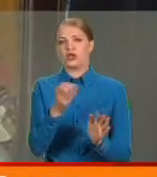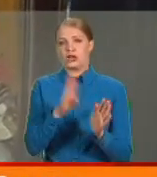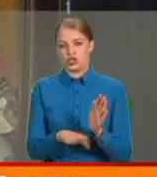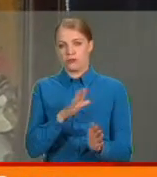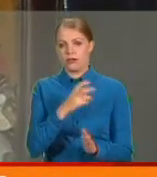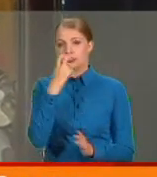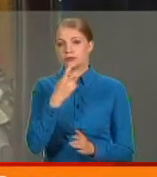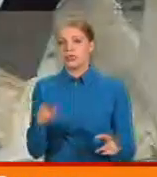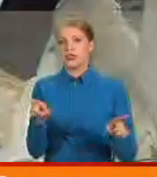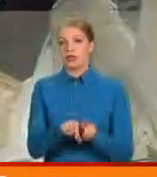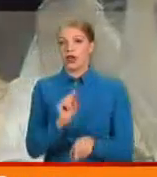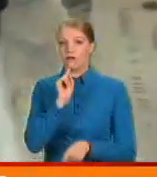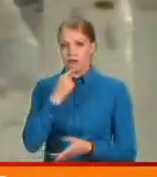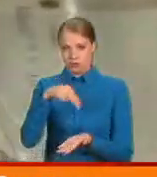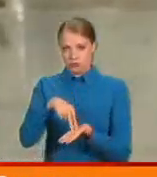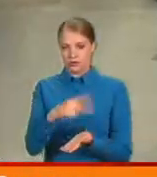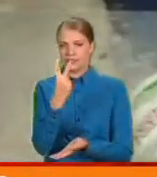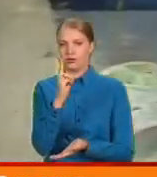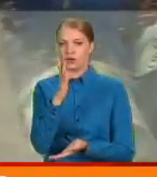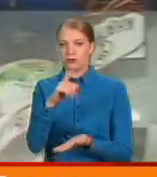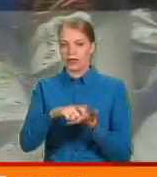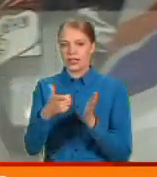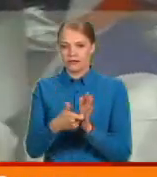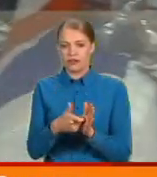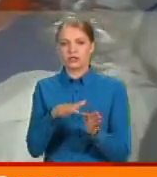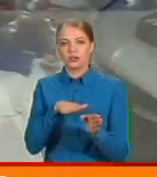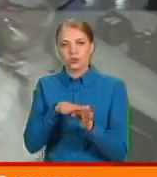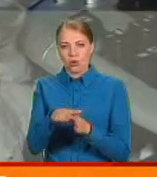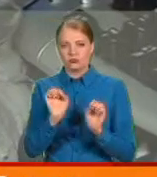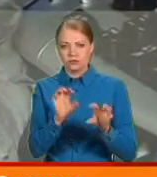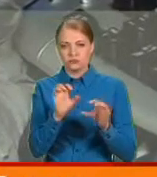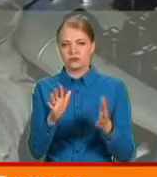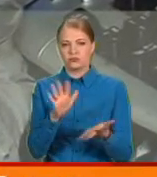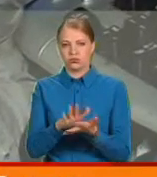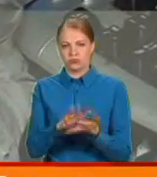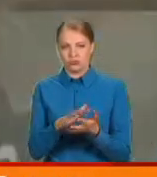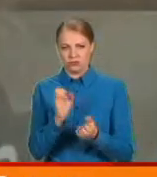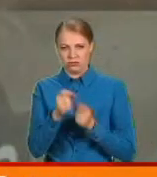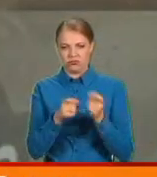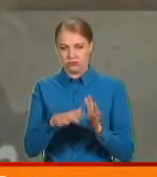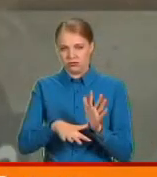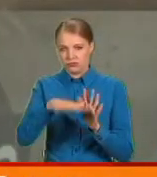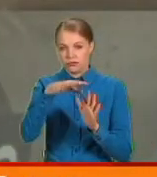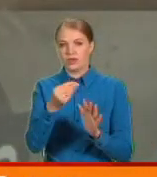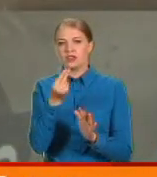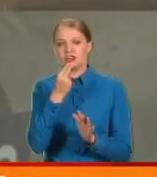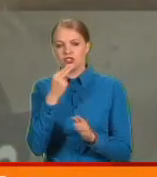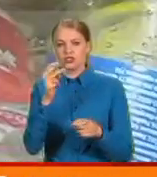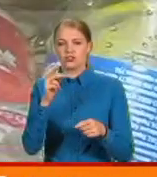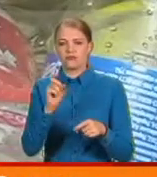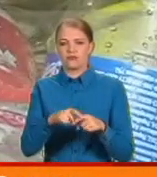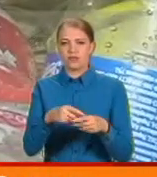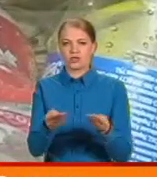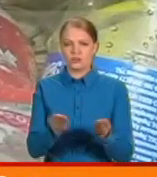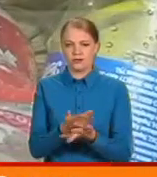Смердить так, що важко встояти на ногах. Двокімнатна квартира ледь не до стелі завалена побутовими відходами. Рештки їжі, пластиковий